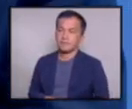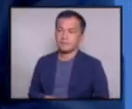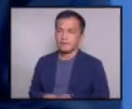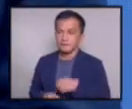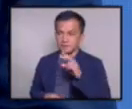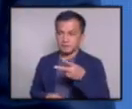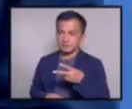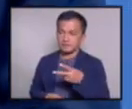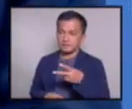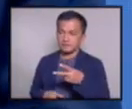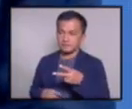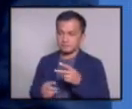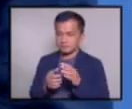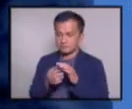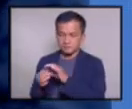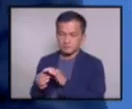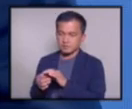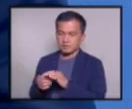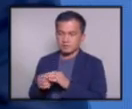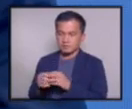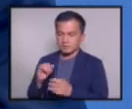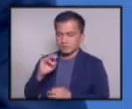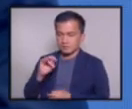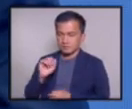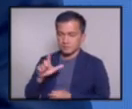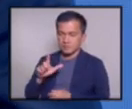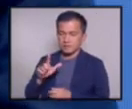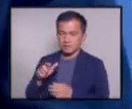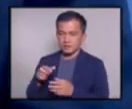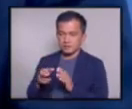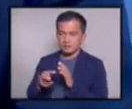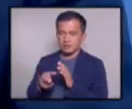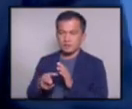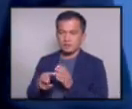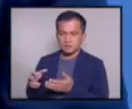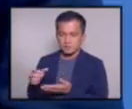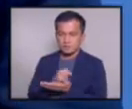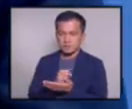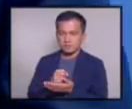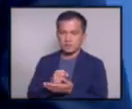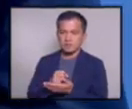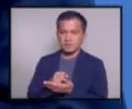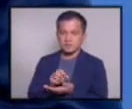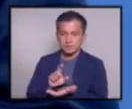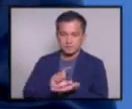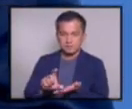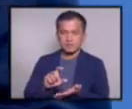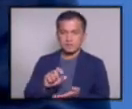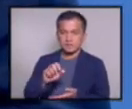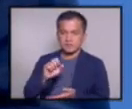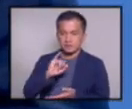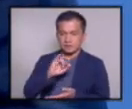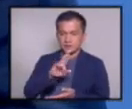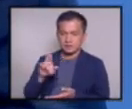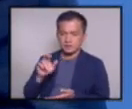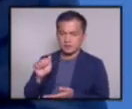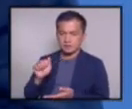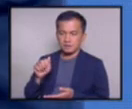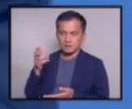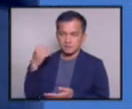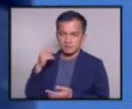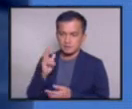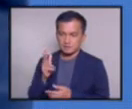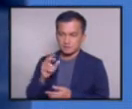Second part related to that is the internal revenue allotment. IRA. Yung IRA. Nung nag-umpisa yan, 30%,